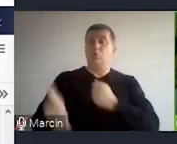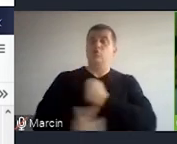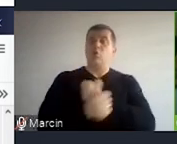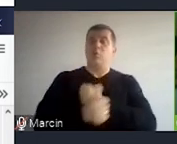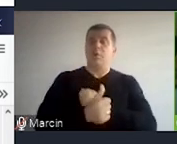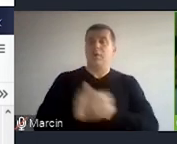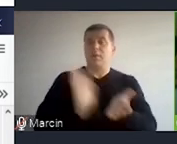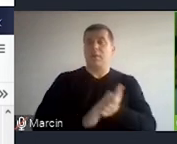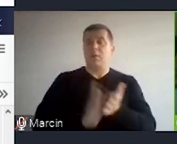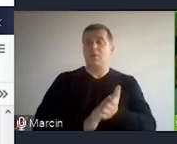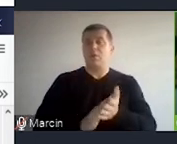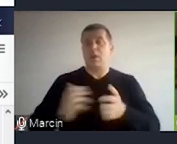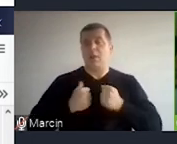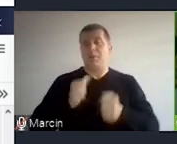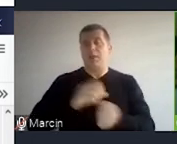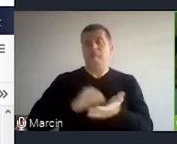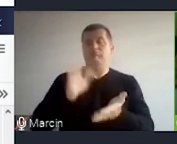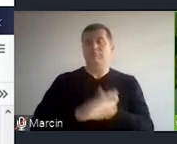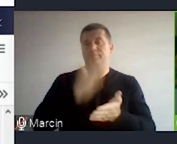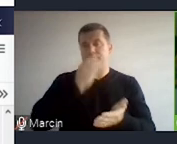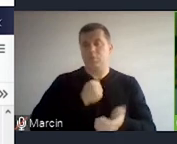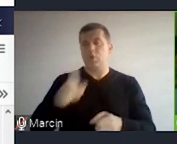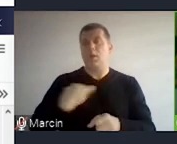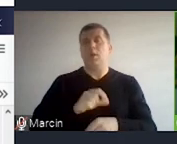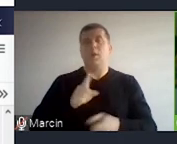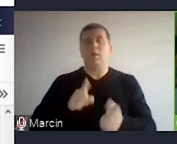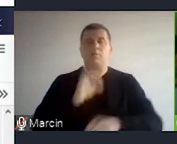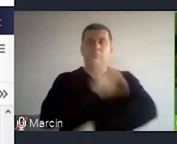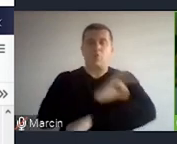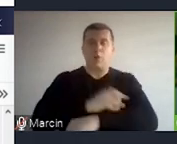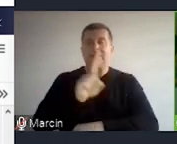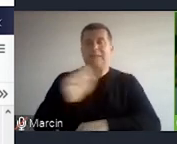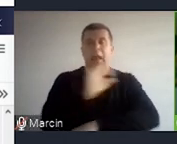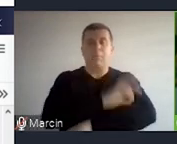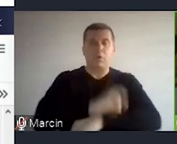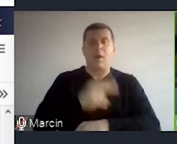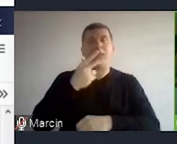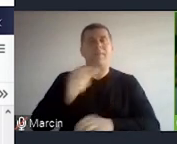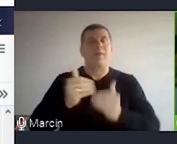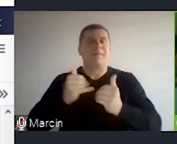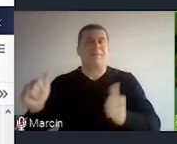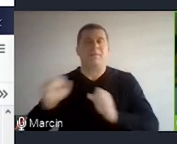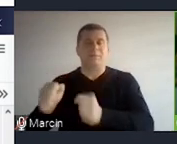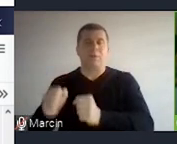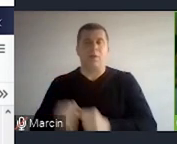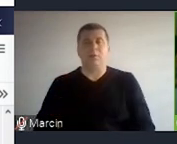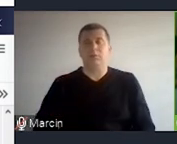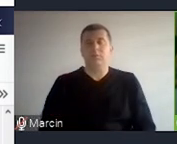dokumentacji nagród, żeby było zapisane, że to za projekt, a nie za ogół działalności danej osoby.